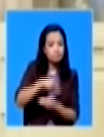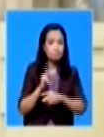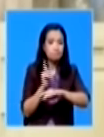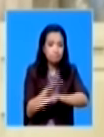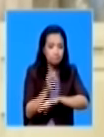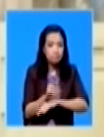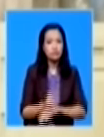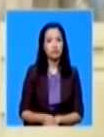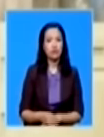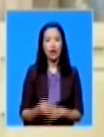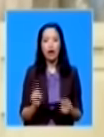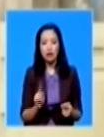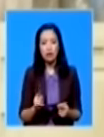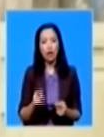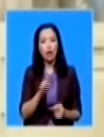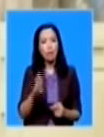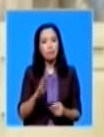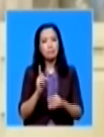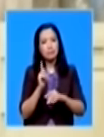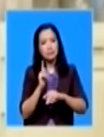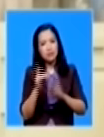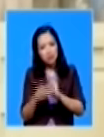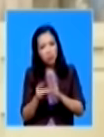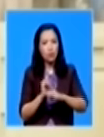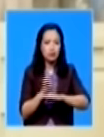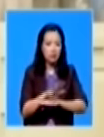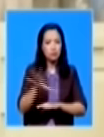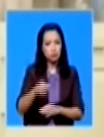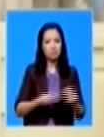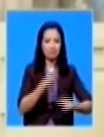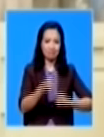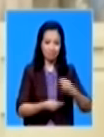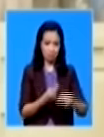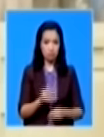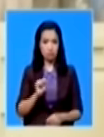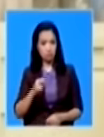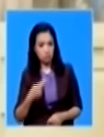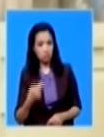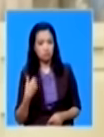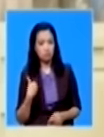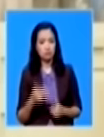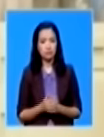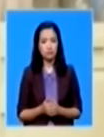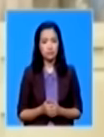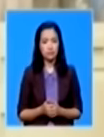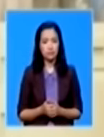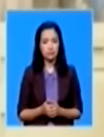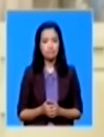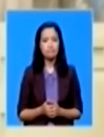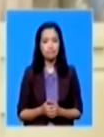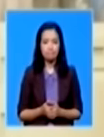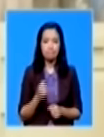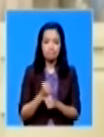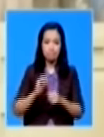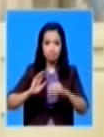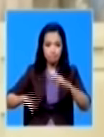างความเข้มแข็งโดยเป็นเขาเรียกอะไรล่ะการรวมกลุ่มทางธุรกิจลิฟต์สากลทั้งนองเนี่ยโดยไม่เอาผลกำไรมาแบ่งปันเอ